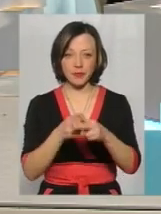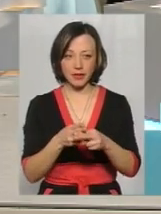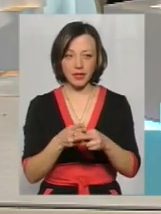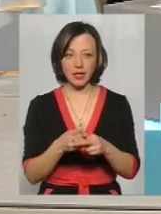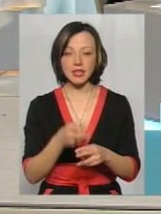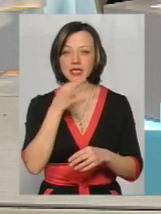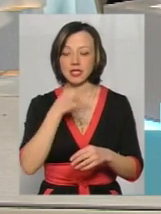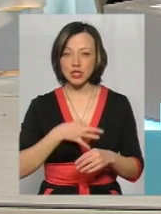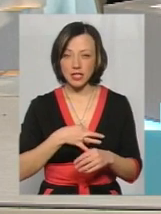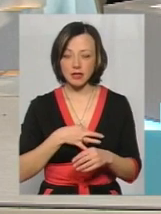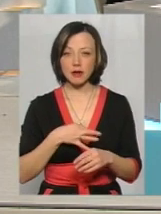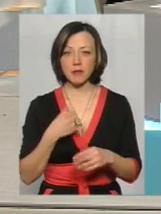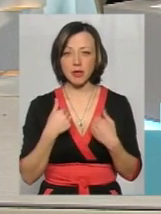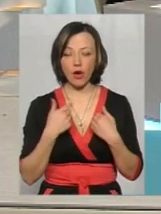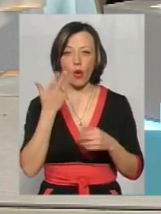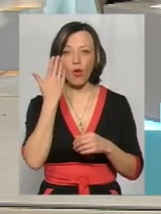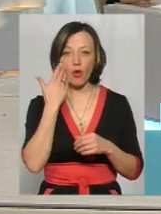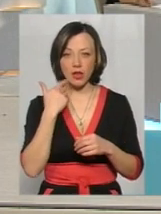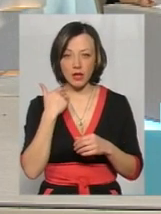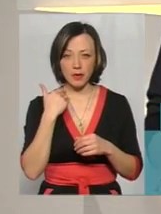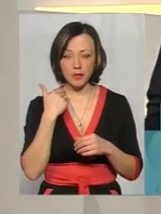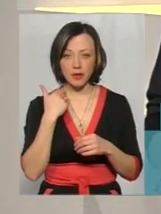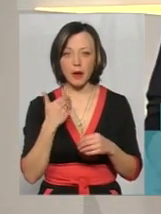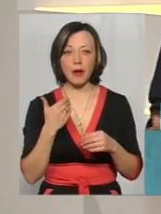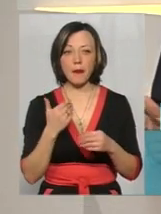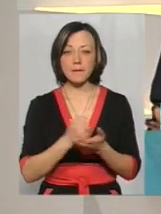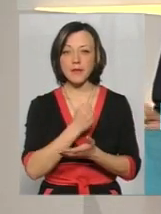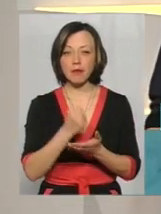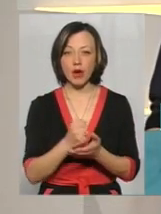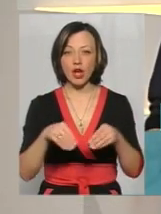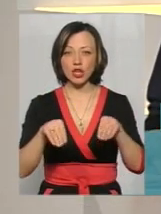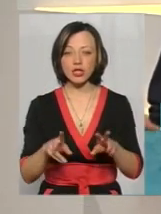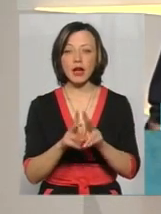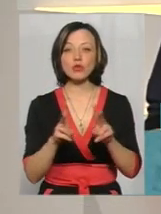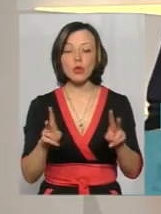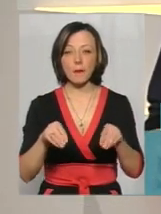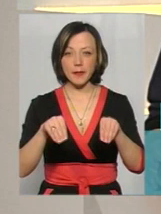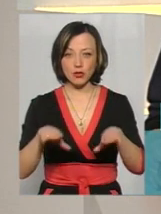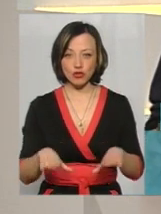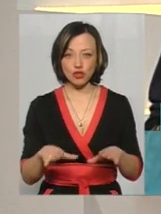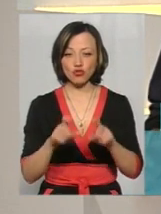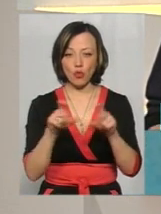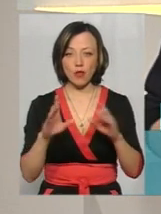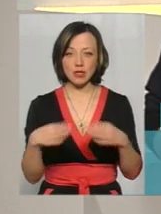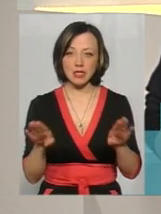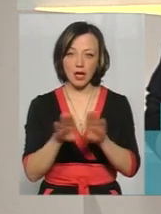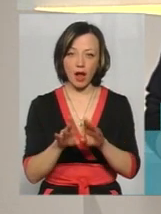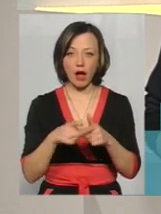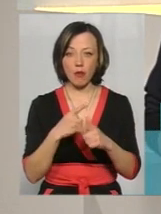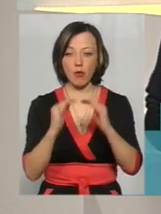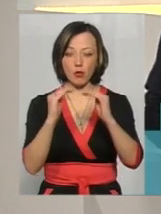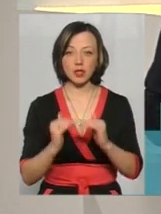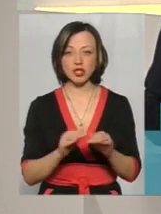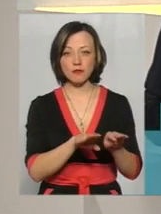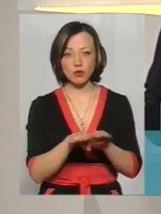ласка. Скажіть мені, коли приймається рішення, ким воно приймається, що школа буде закрита або понижена в